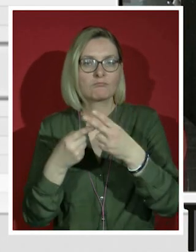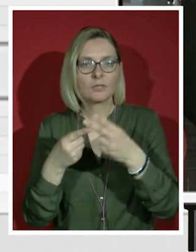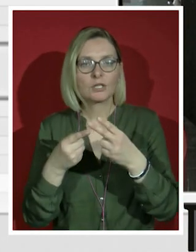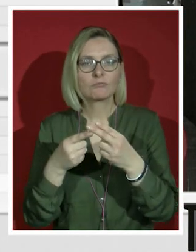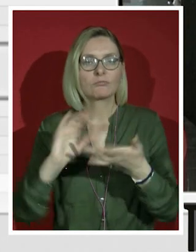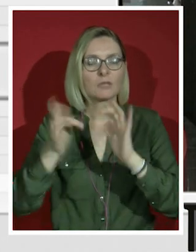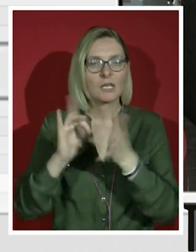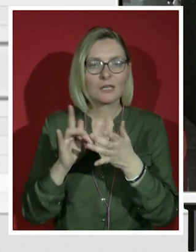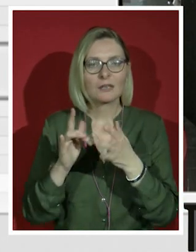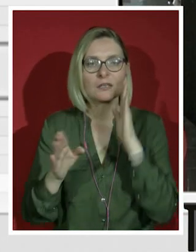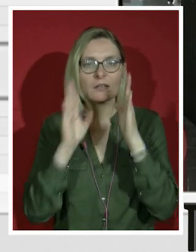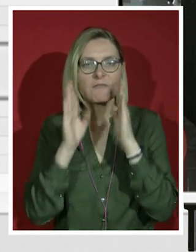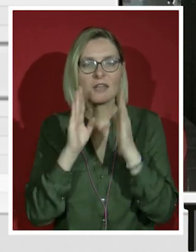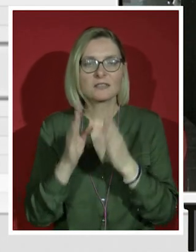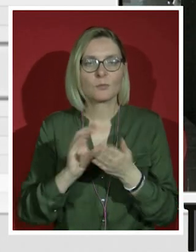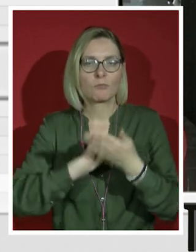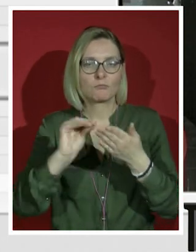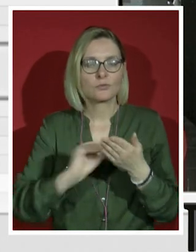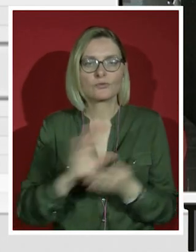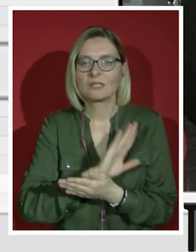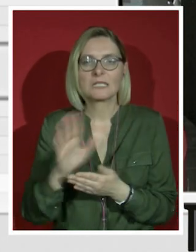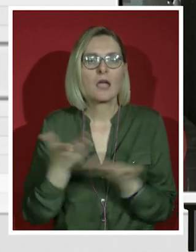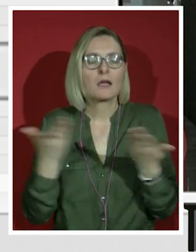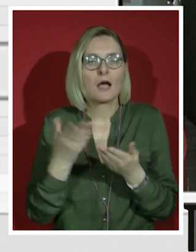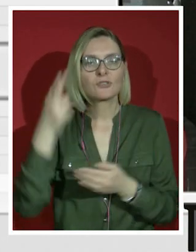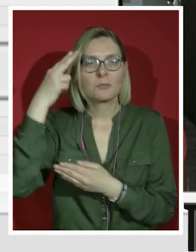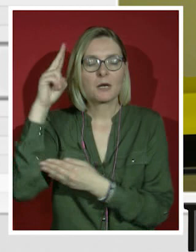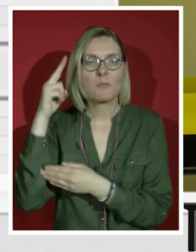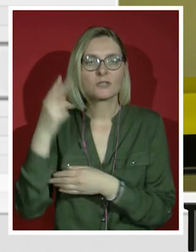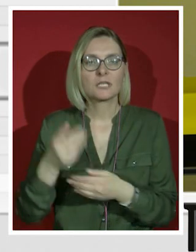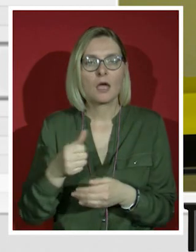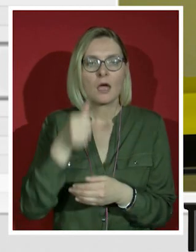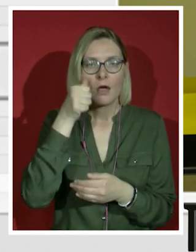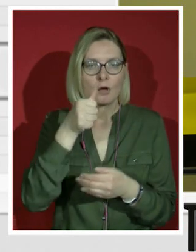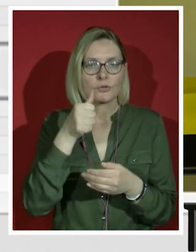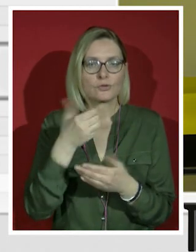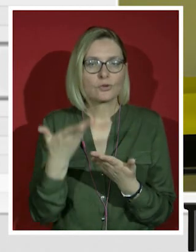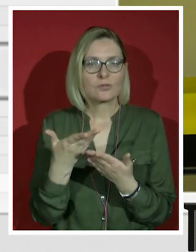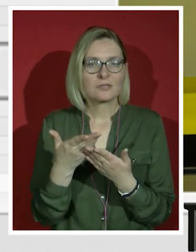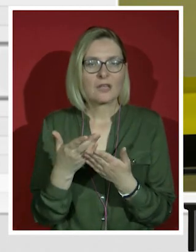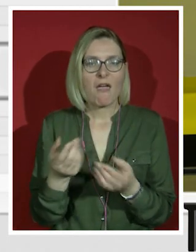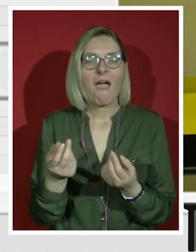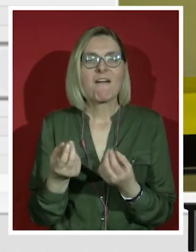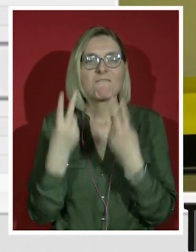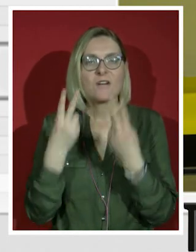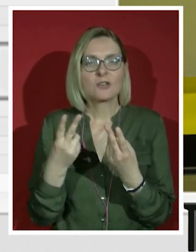интернет, како да се, така, навистина, како да се препознае, што се ключните да разлики? Се направи